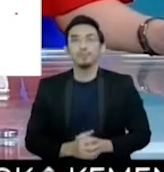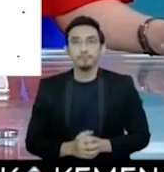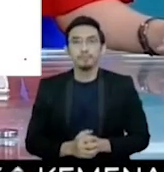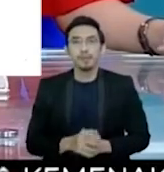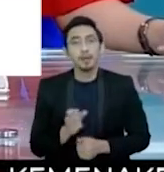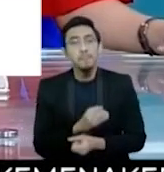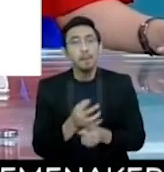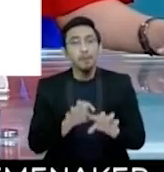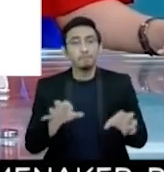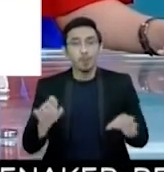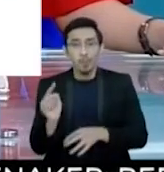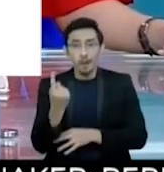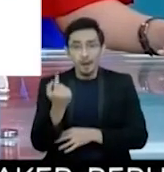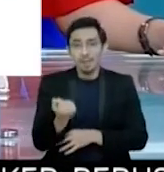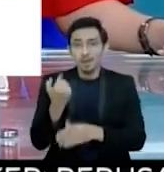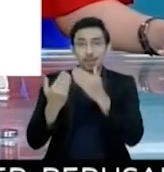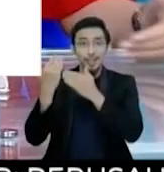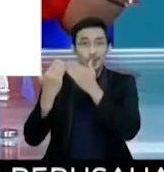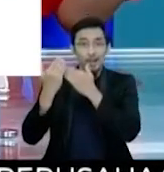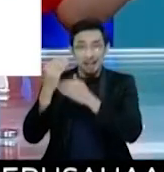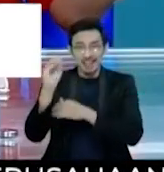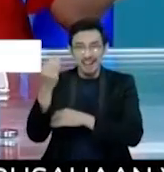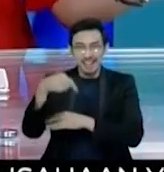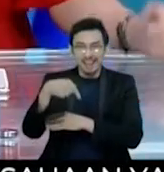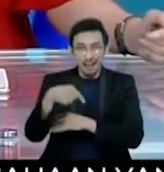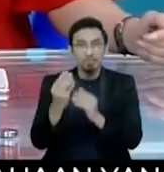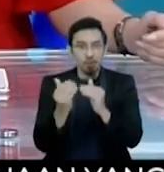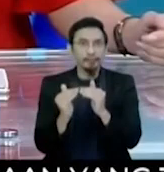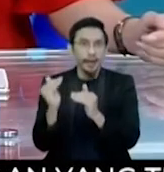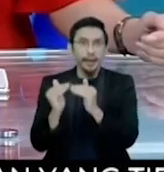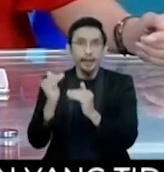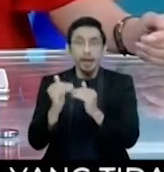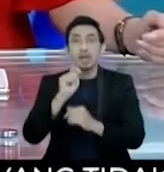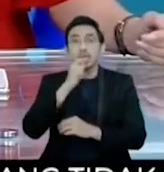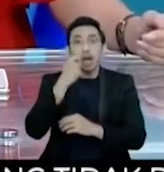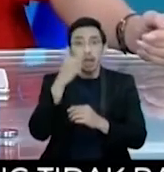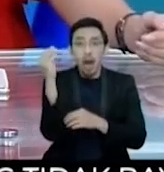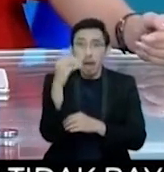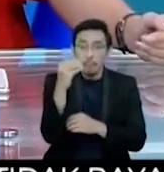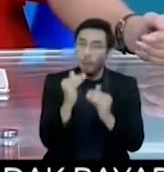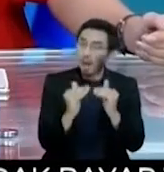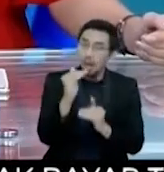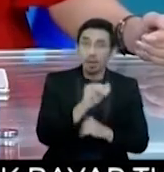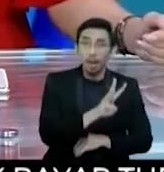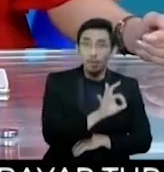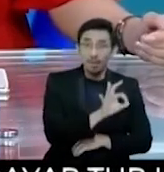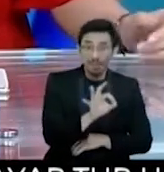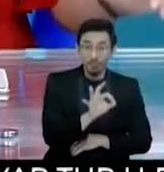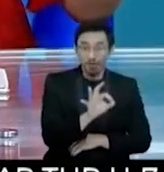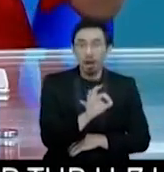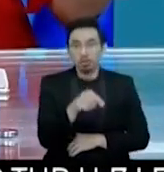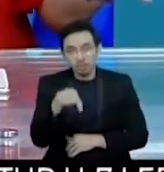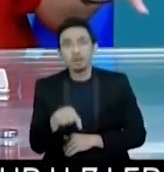Sementara itu, sejumlah kebutuhan pokok di pasar tradisional di ibu kota terus mengalami kenaikan harga. Salah satunya harga daging ayam yang